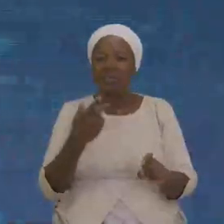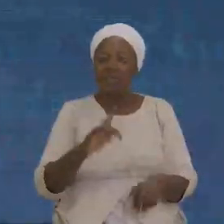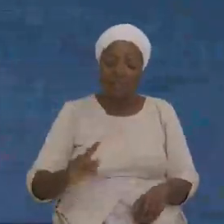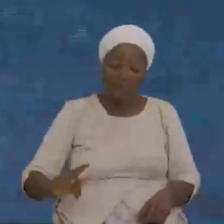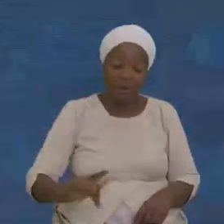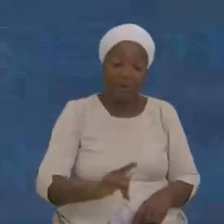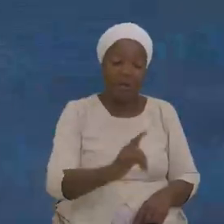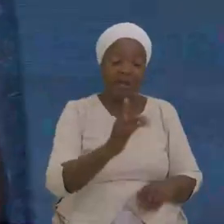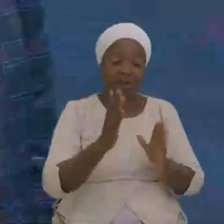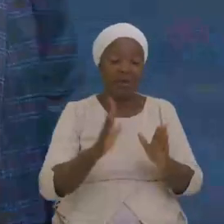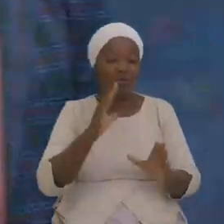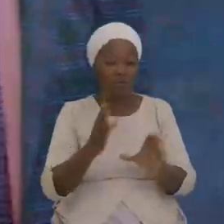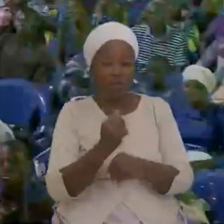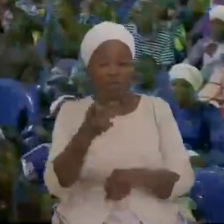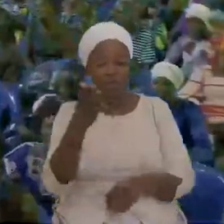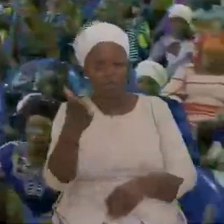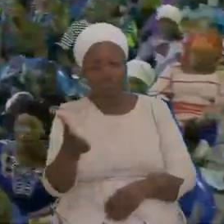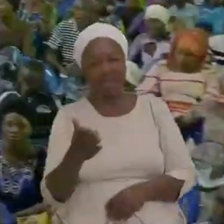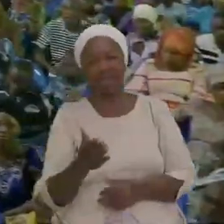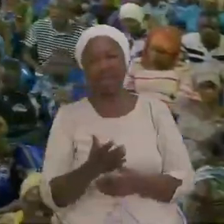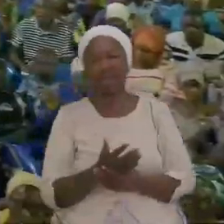Le pilote t'amènera là-bas.